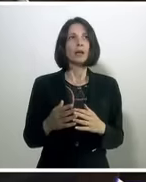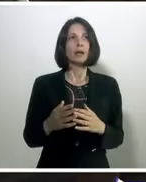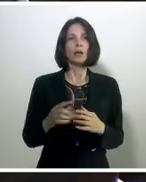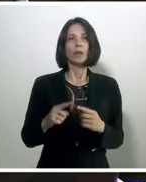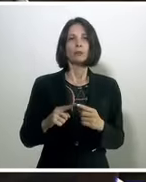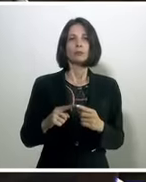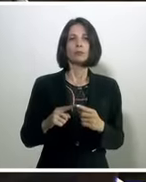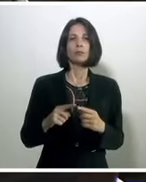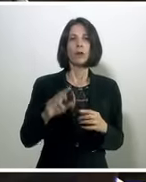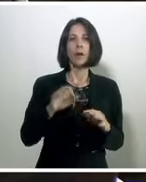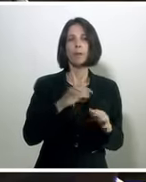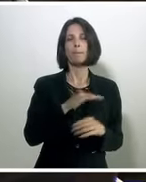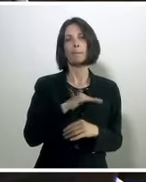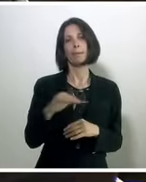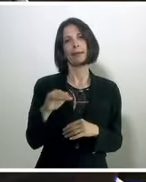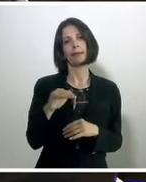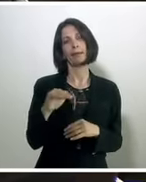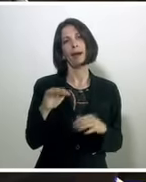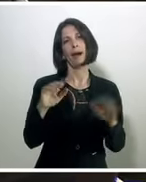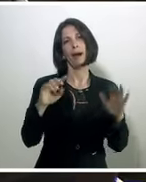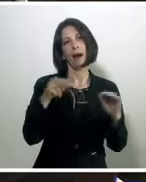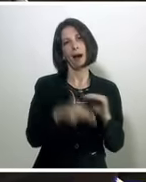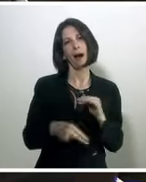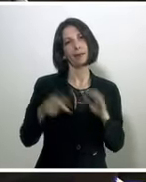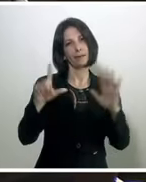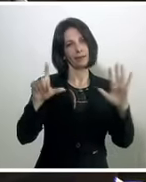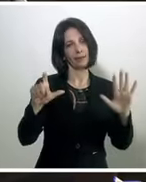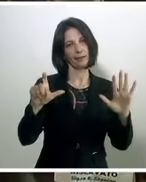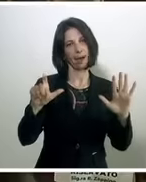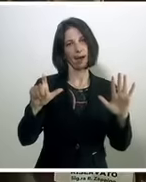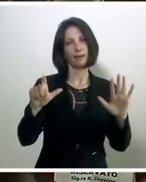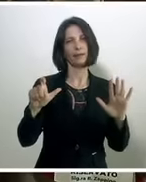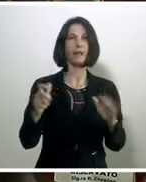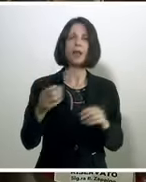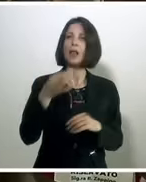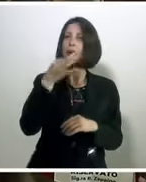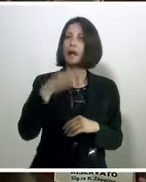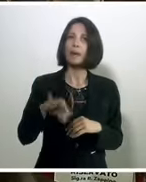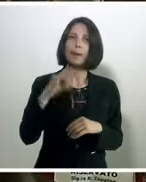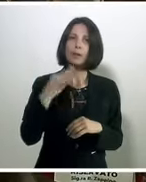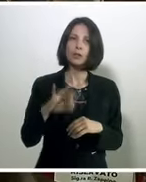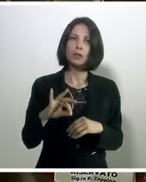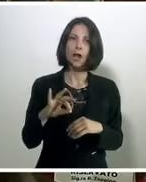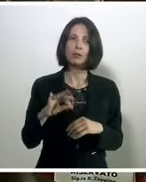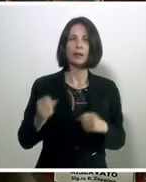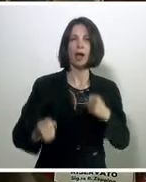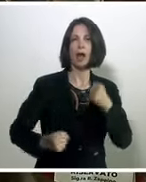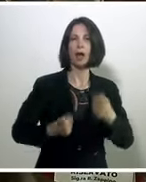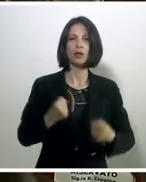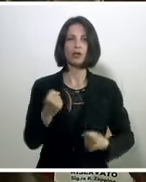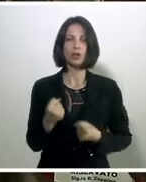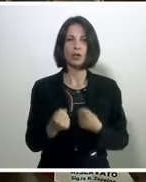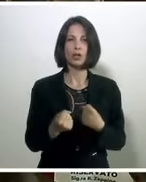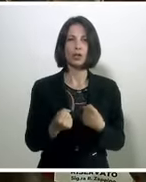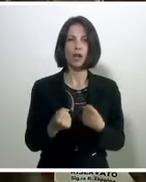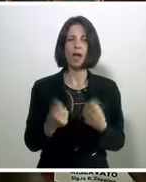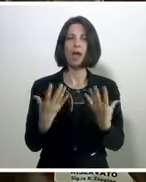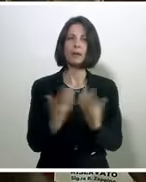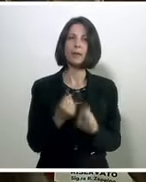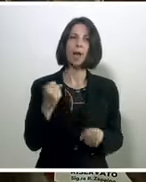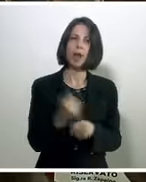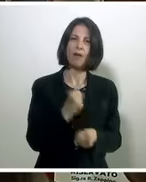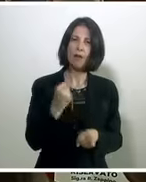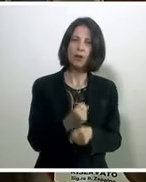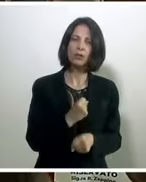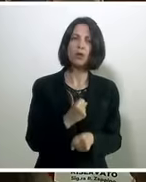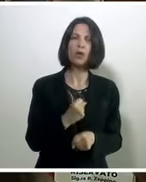70 la sua generalizzazione all'intero spettro sociale la sua capacità di interagire con il Movimento operaio e la Sinistra Storica